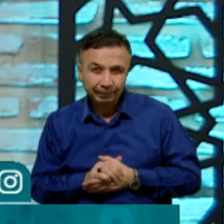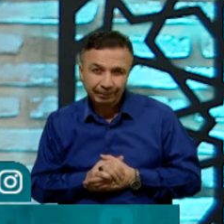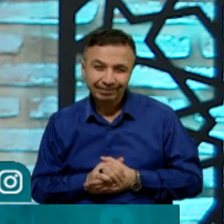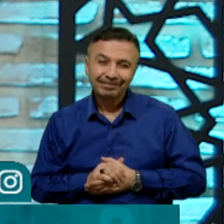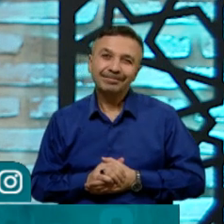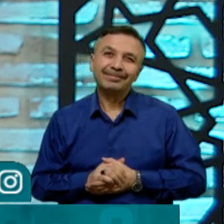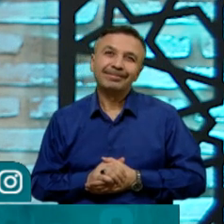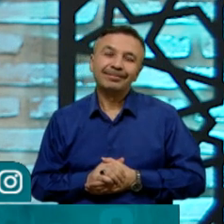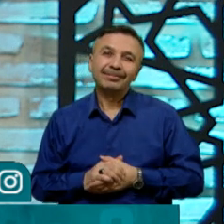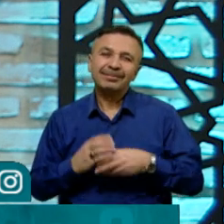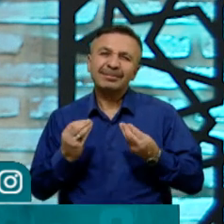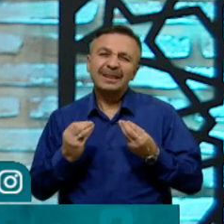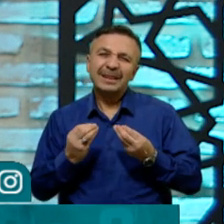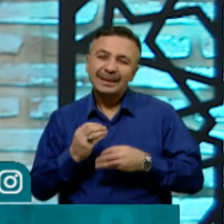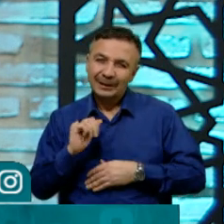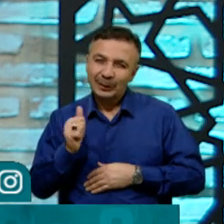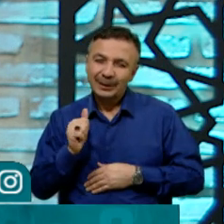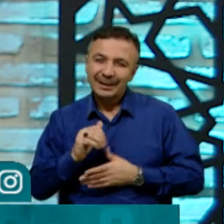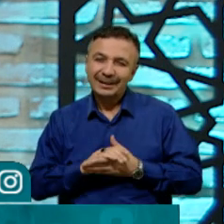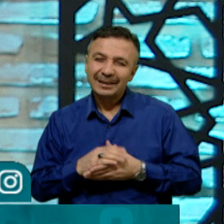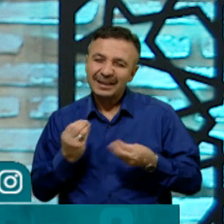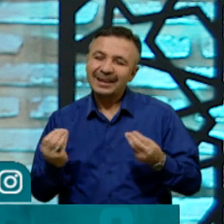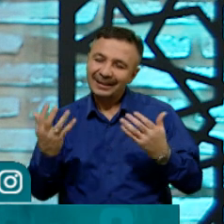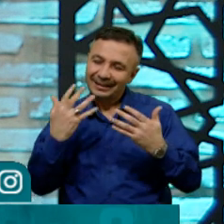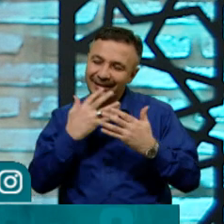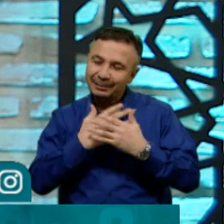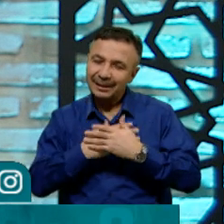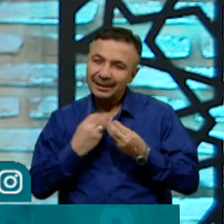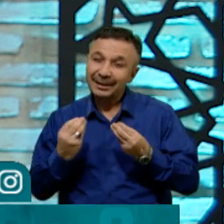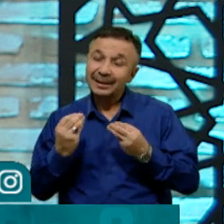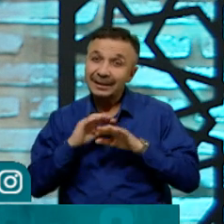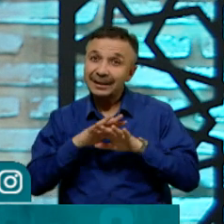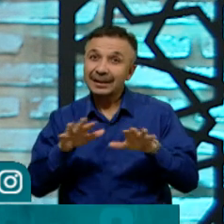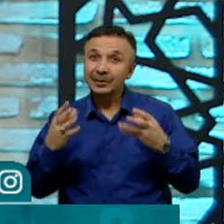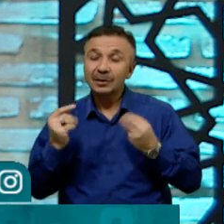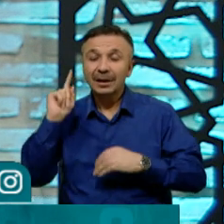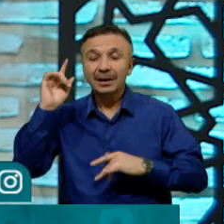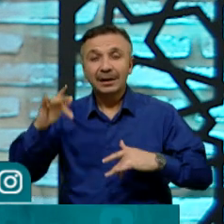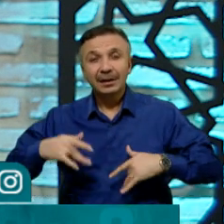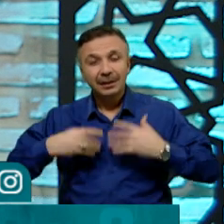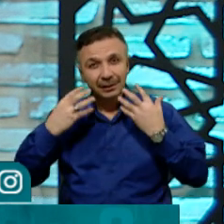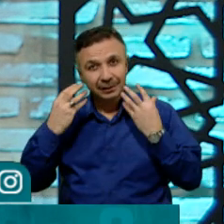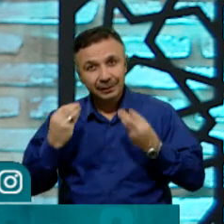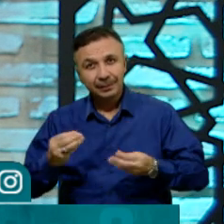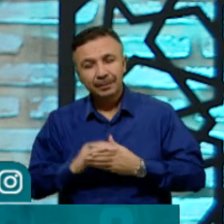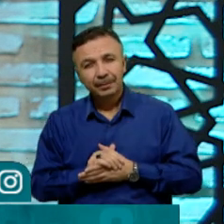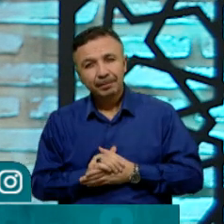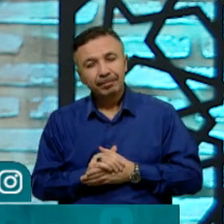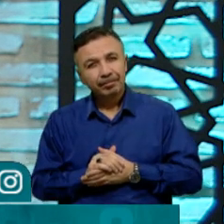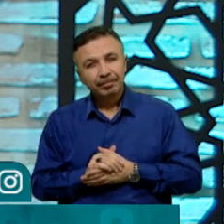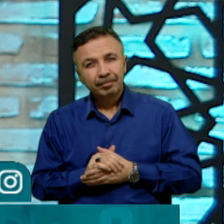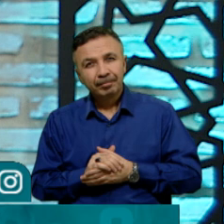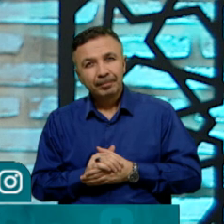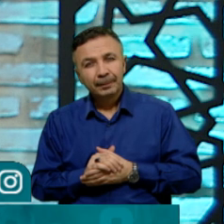televizyonu kısmı alıyorum Pardon Hayırlı akşamlar Hayırlı yayınlar razı olsun Allah razı olsun Cümlemize şöyle